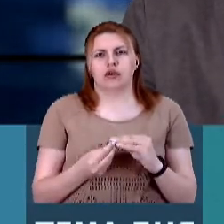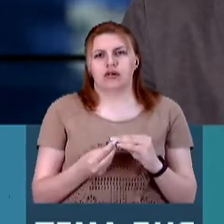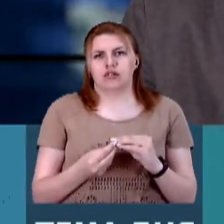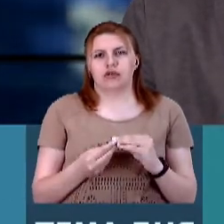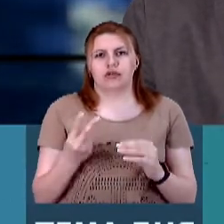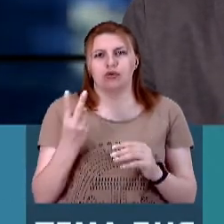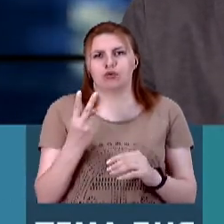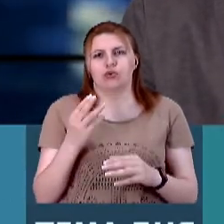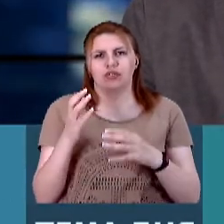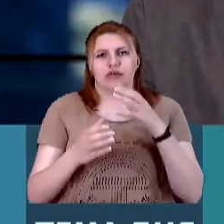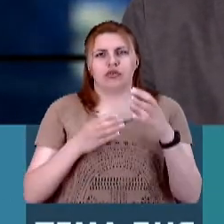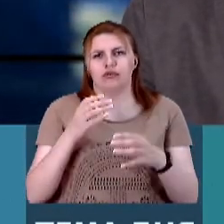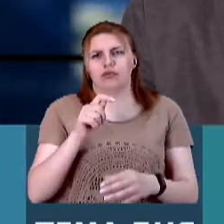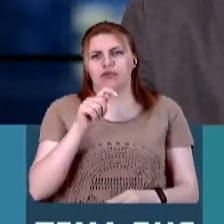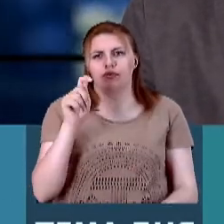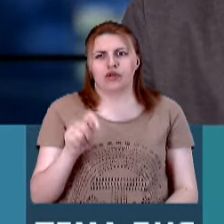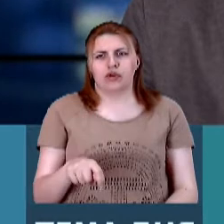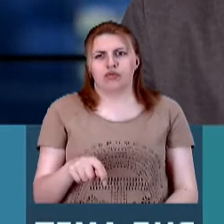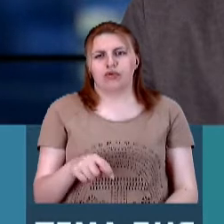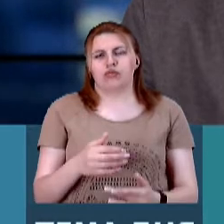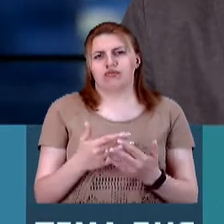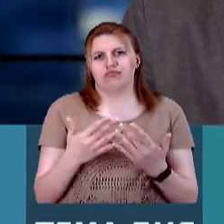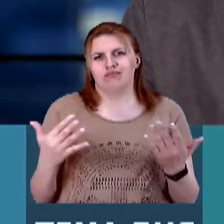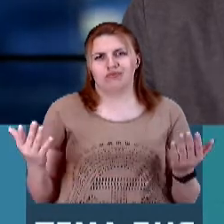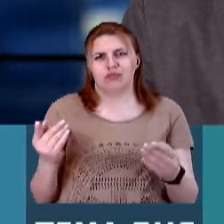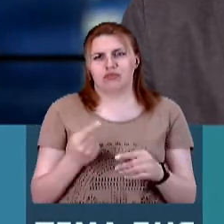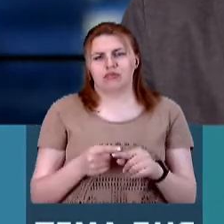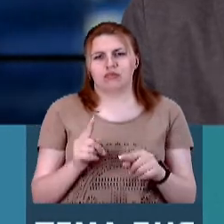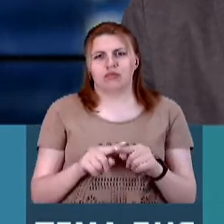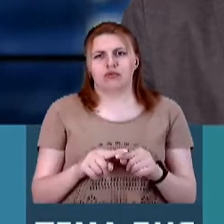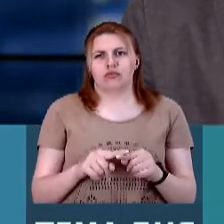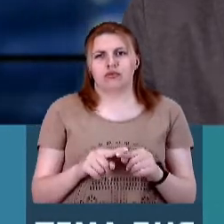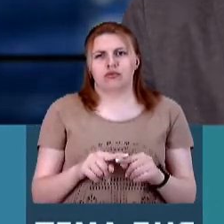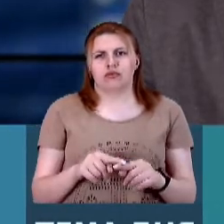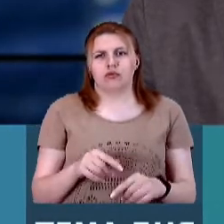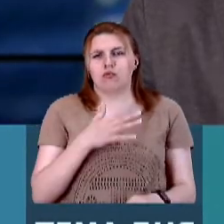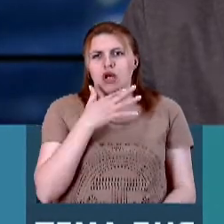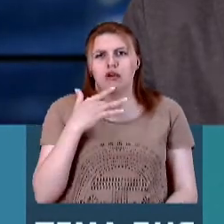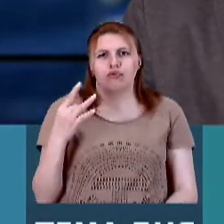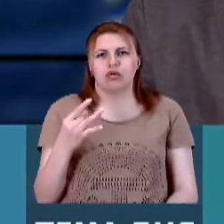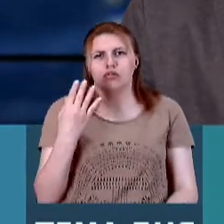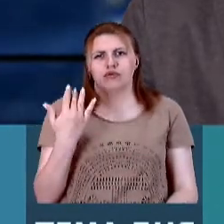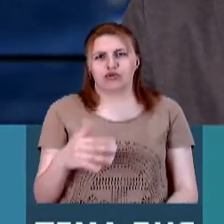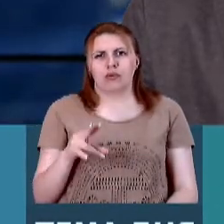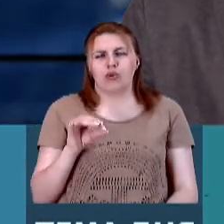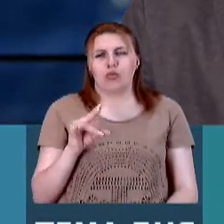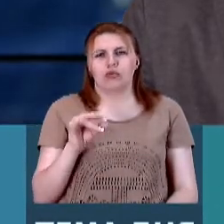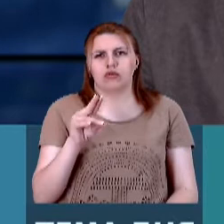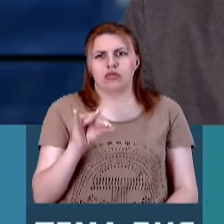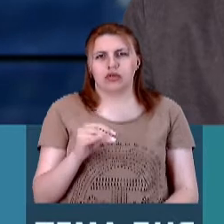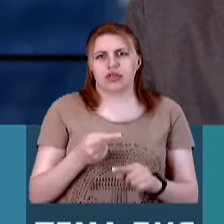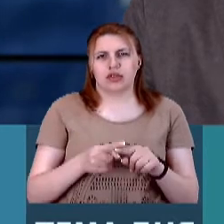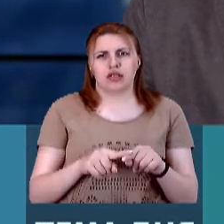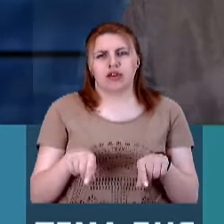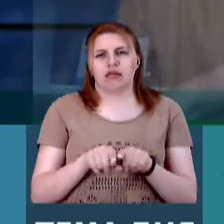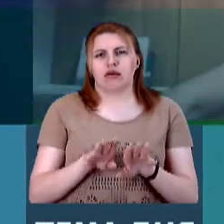там моляться Гітлеру і так далі, всі ці бійки. Ми це вже неодноразово проходили, звісно, це все не так, як вони змальовують.